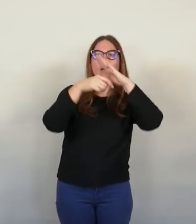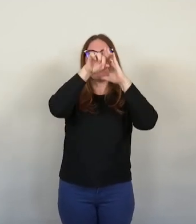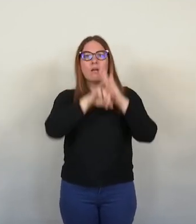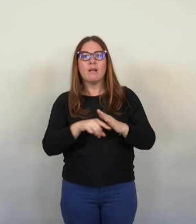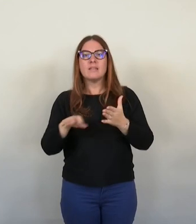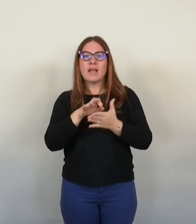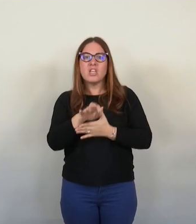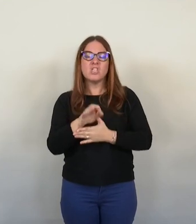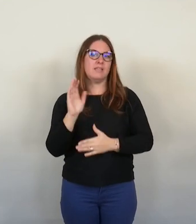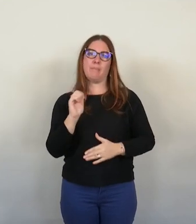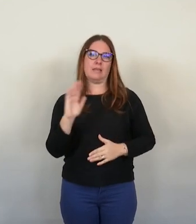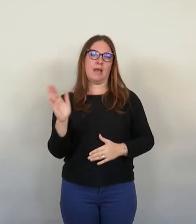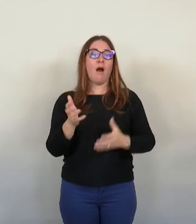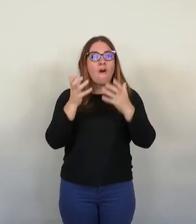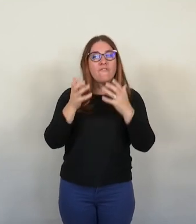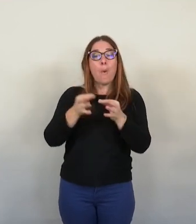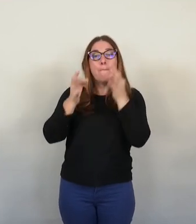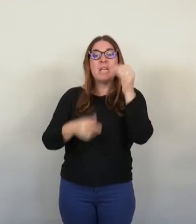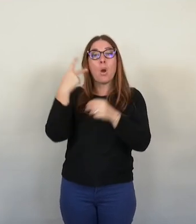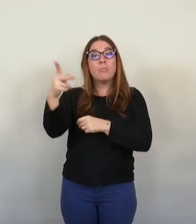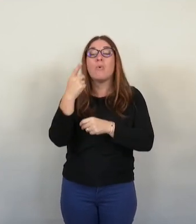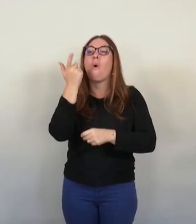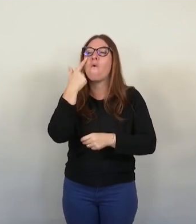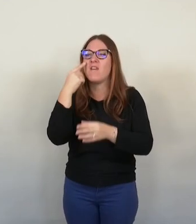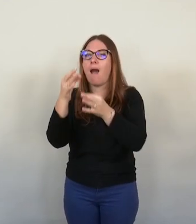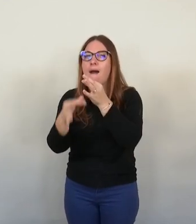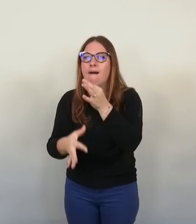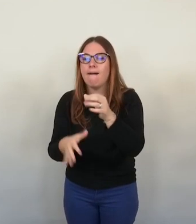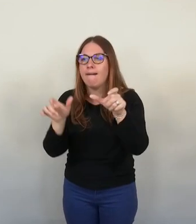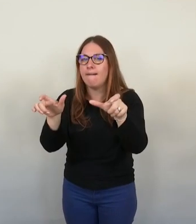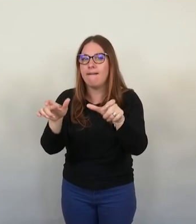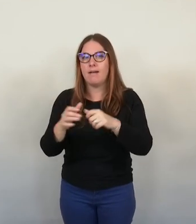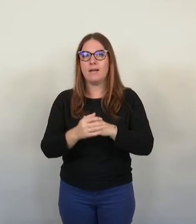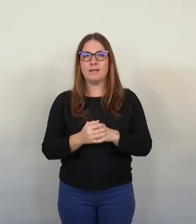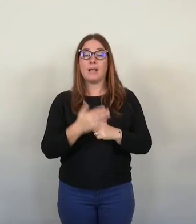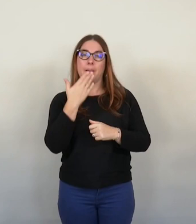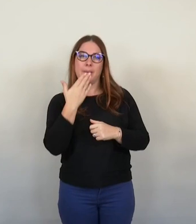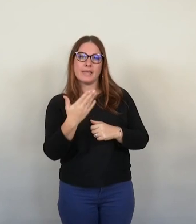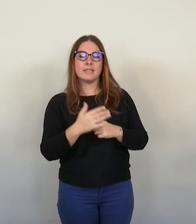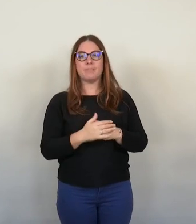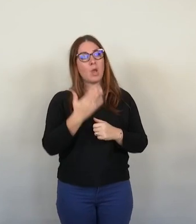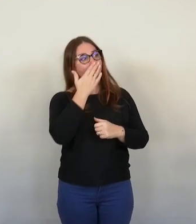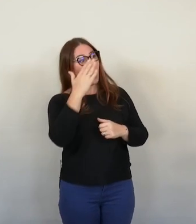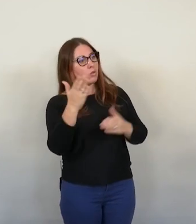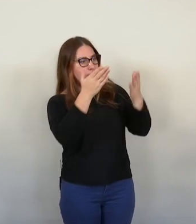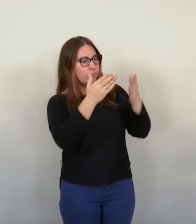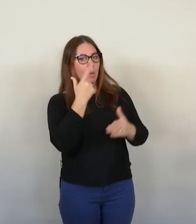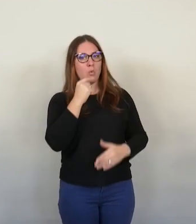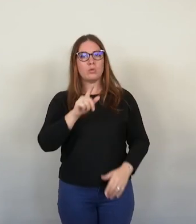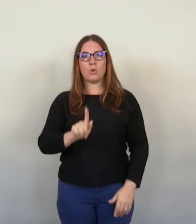stratégie mais bien sur votre bilan je vous remercie merci notre prise de parole monsieur